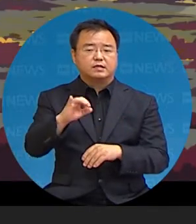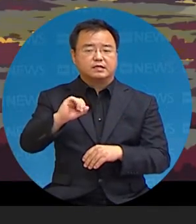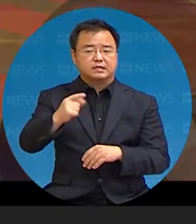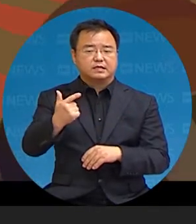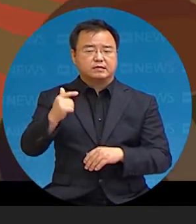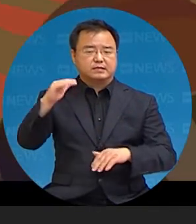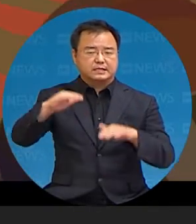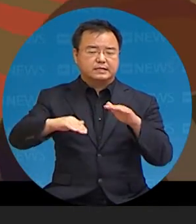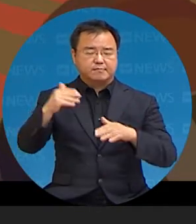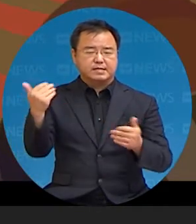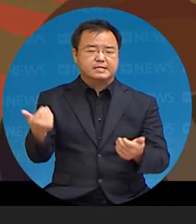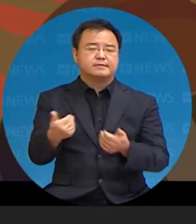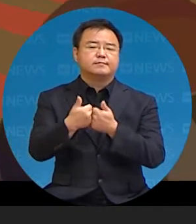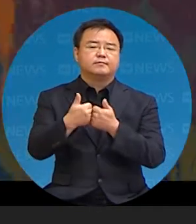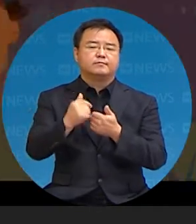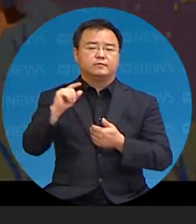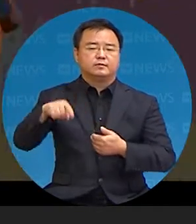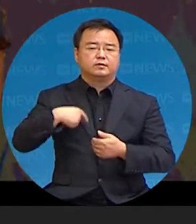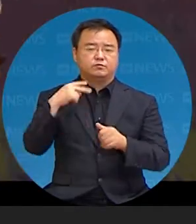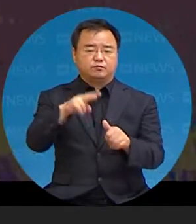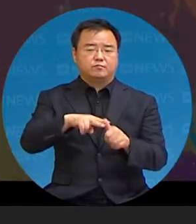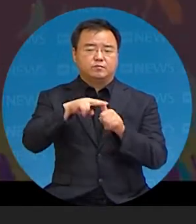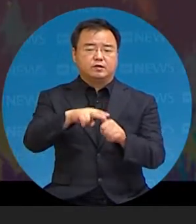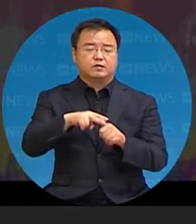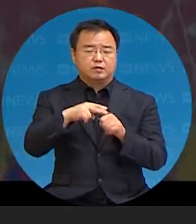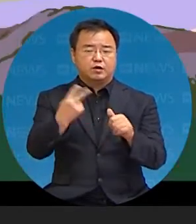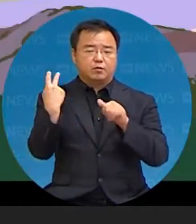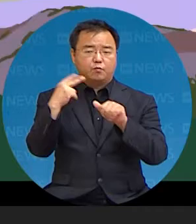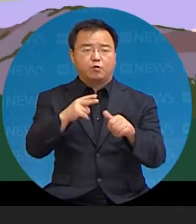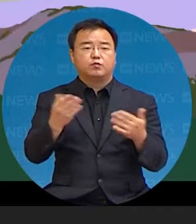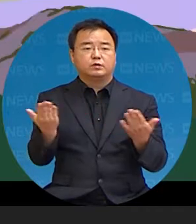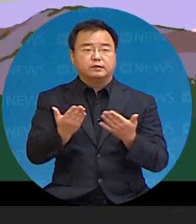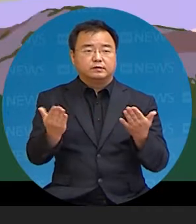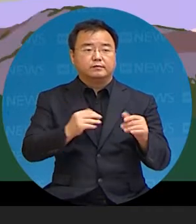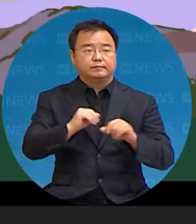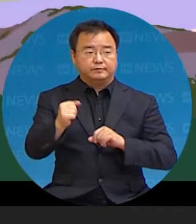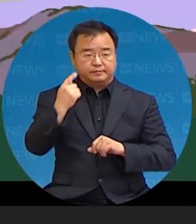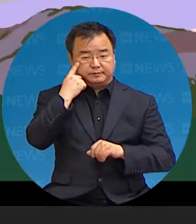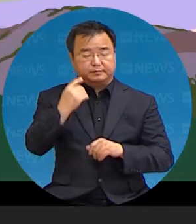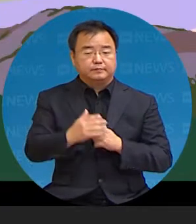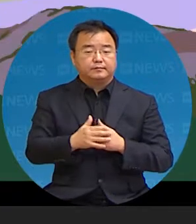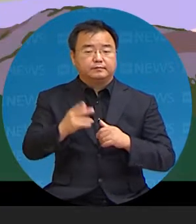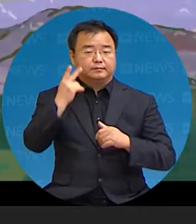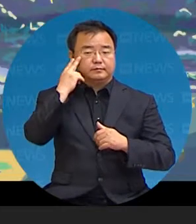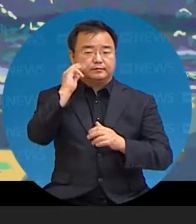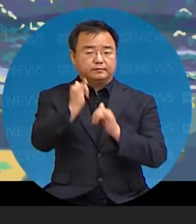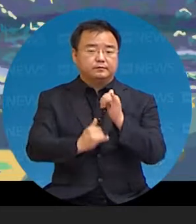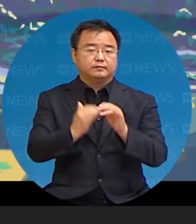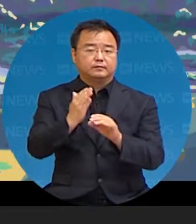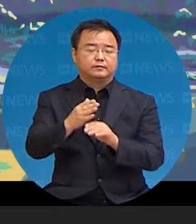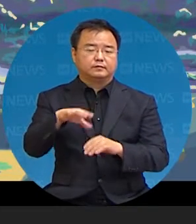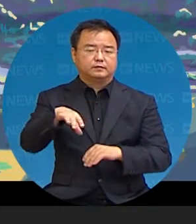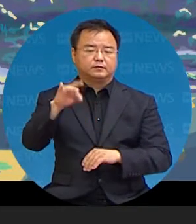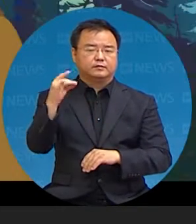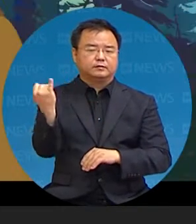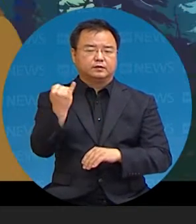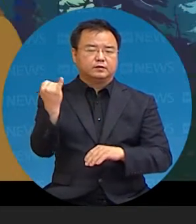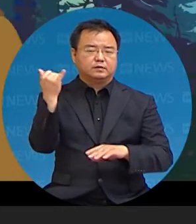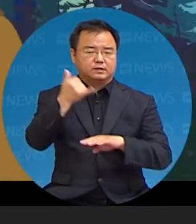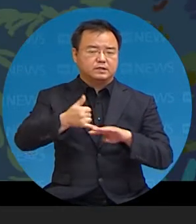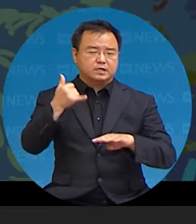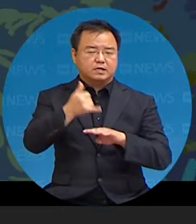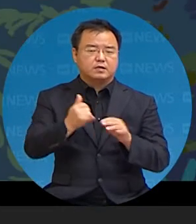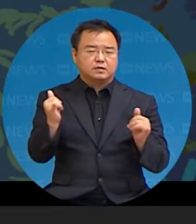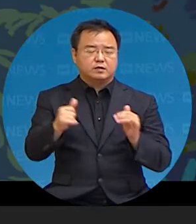깊은 차별에 저항하며 스스로 말을 타고 모험에 나섭니다. 미국 역사상 최초의 여성 개척자로 이름을